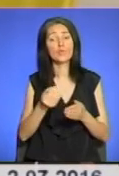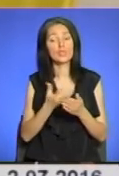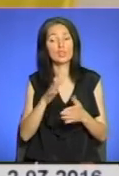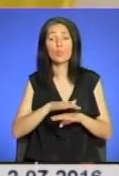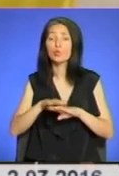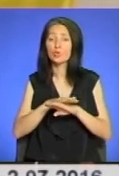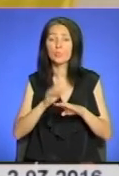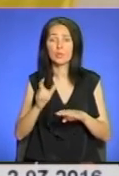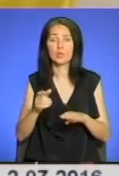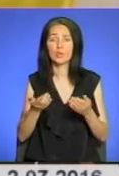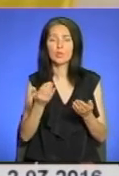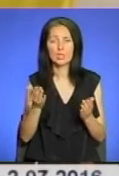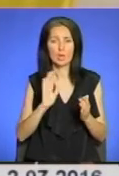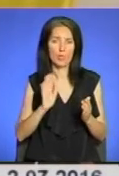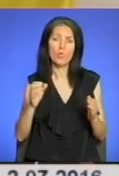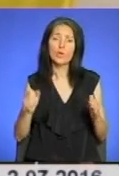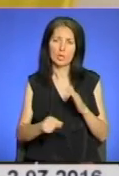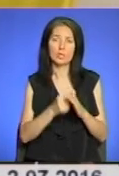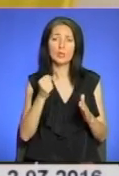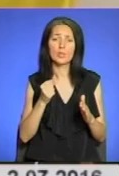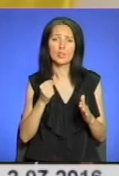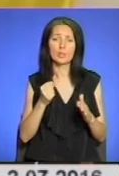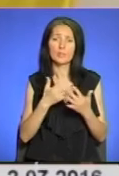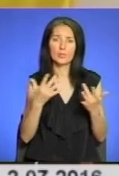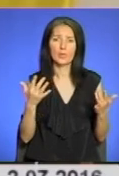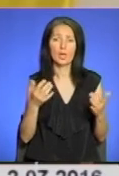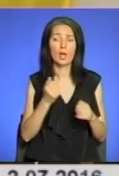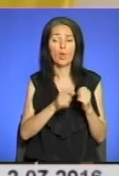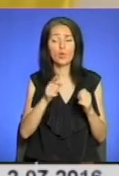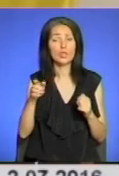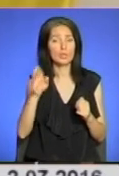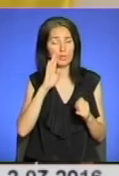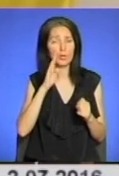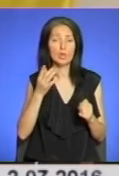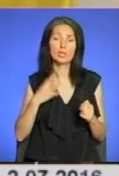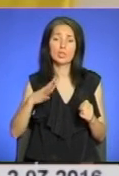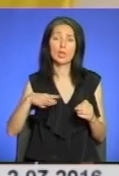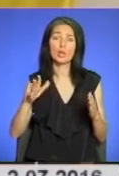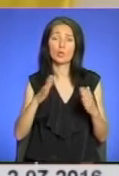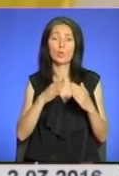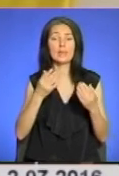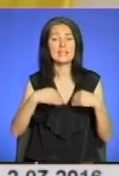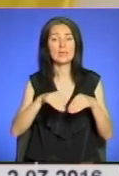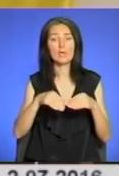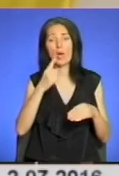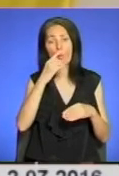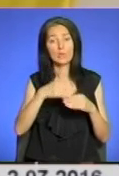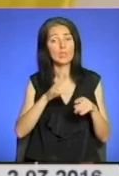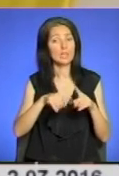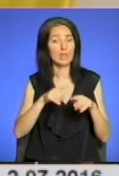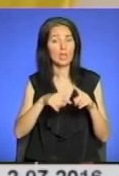там десь був допущений злочин значить вони кожна з них чекають вдома їх сім'я близькі рідні